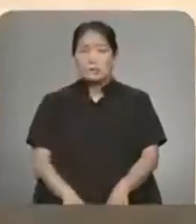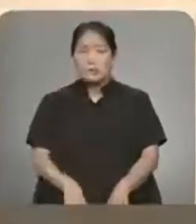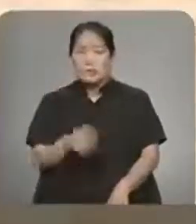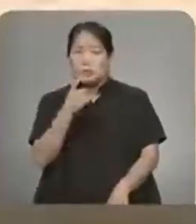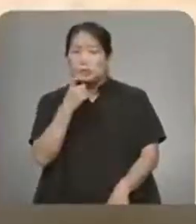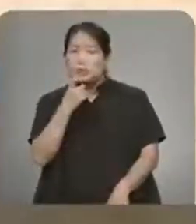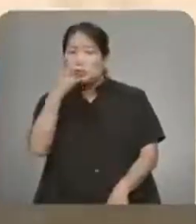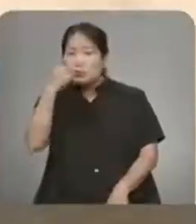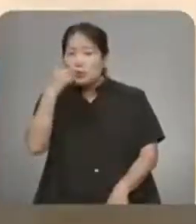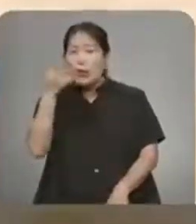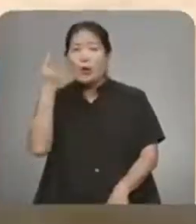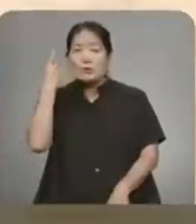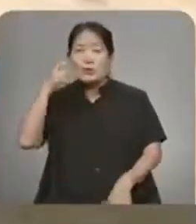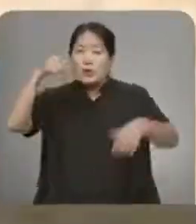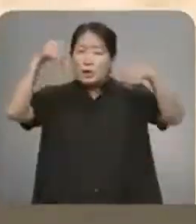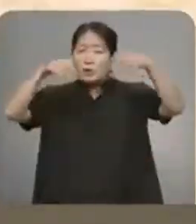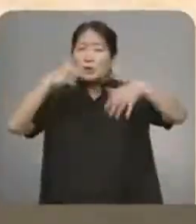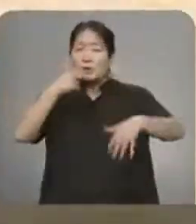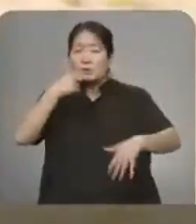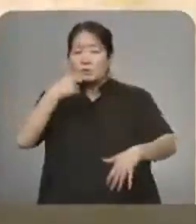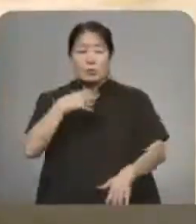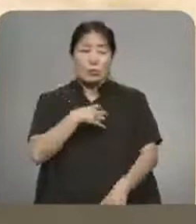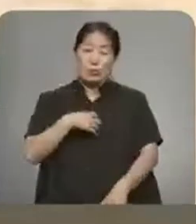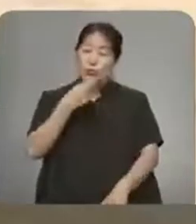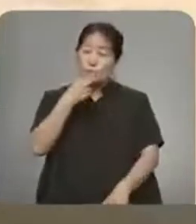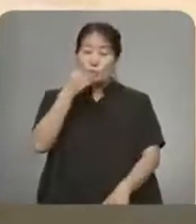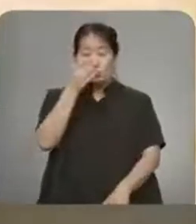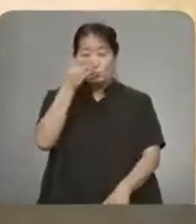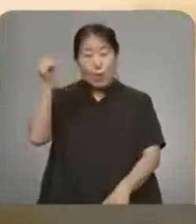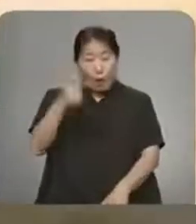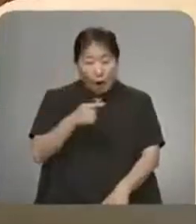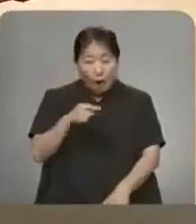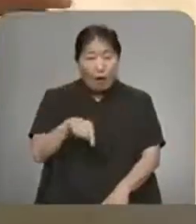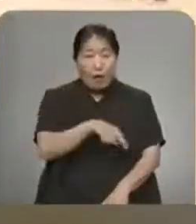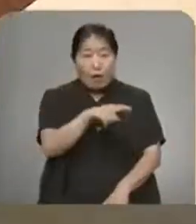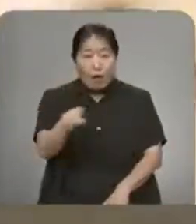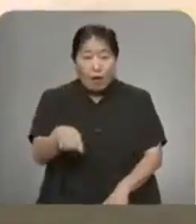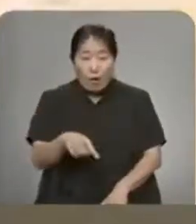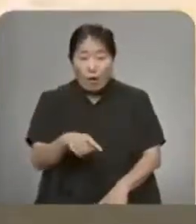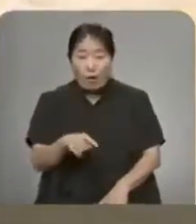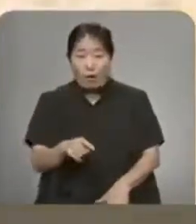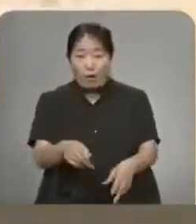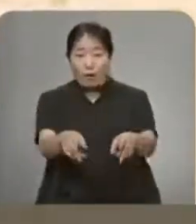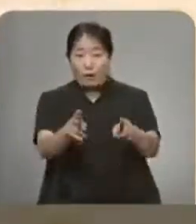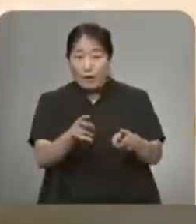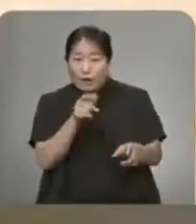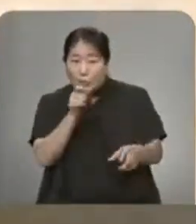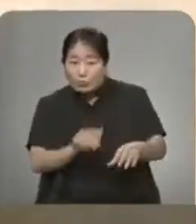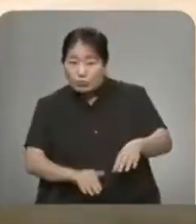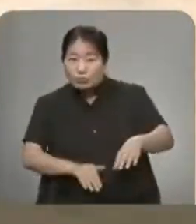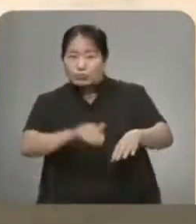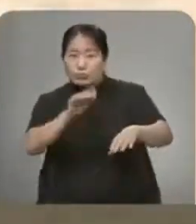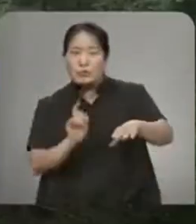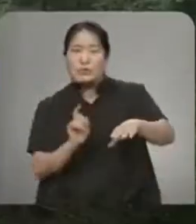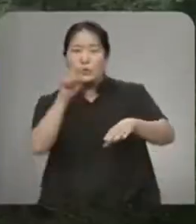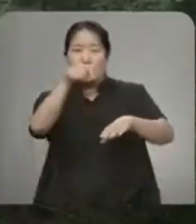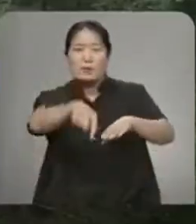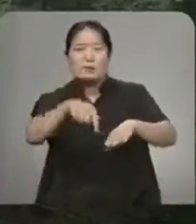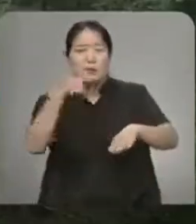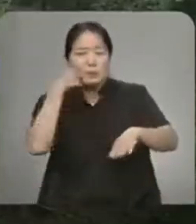비 안 왔거든요. 그래서 걱정을 안 하고 왔는데 여기 와보니까 다리가 넘쳐서 건너가지